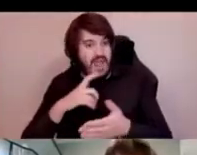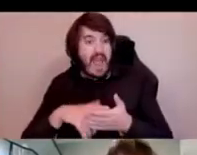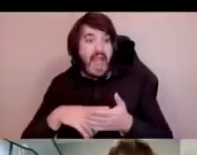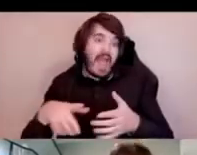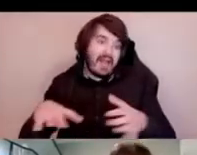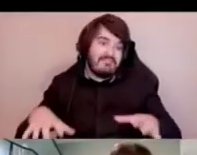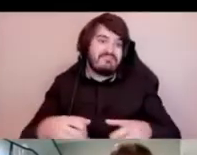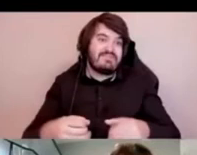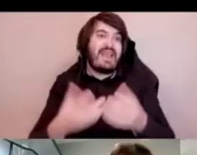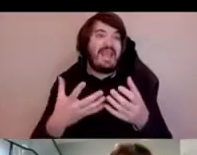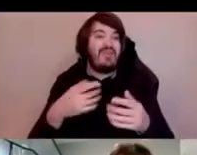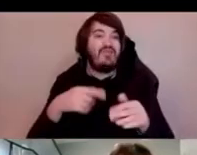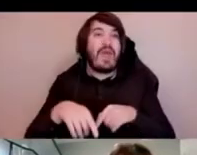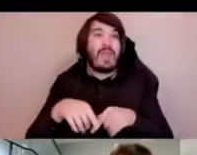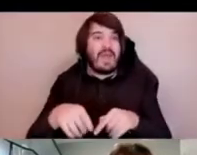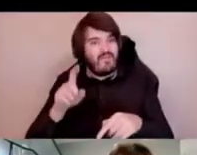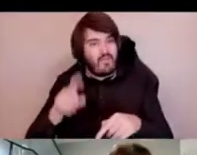jardin,